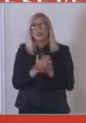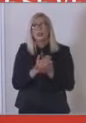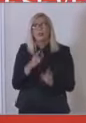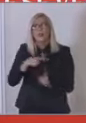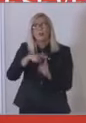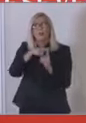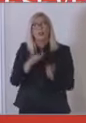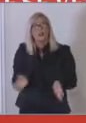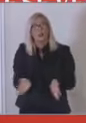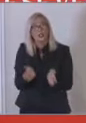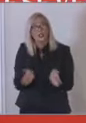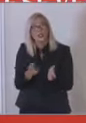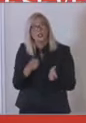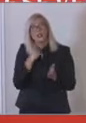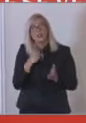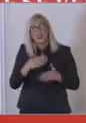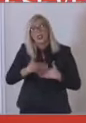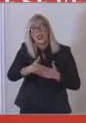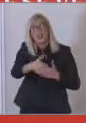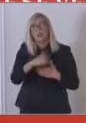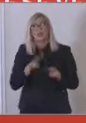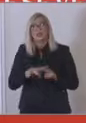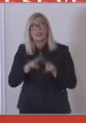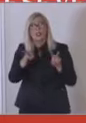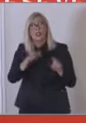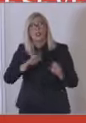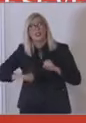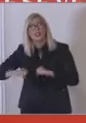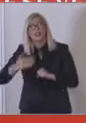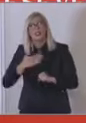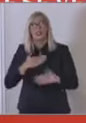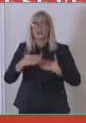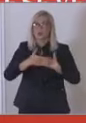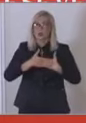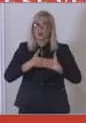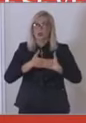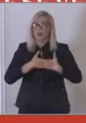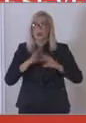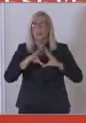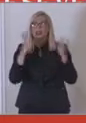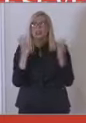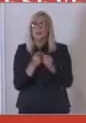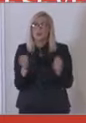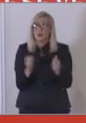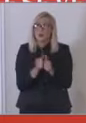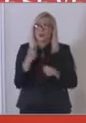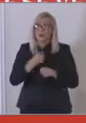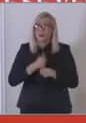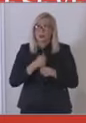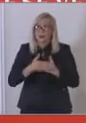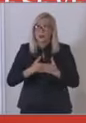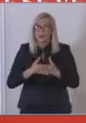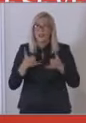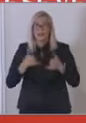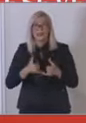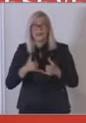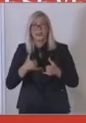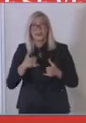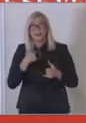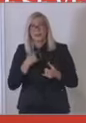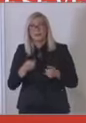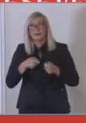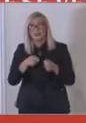Kjo ngjarje do të jetë një impuls pozitiv për zhvillimin e më të qeshëm dhe intensifikim të marrëdhënieve tona dhe bashkëpunim gjithëpërfshirës. Sot